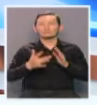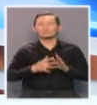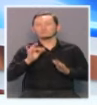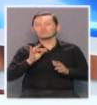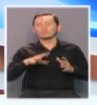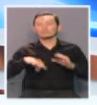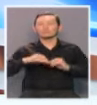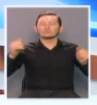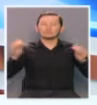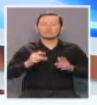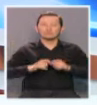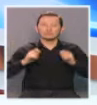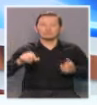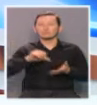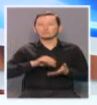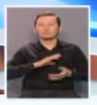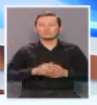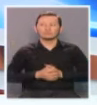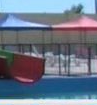региона собрались на торжественное открытие.